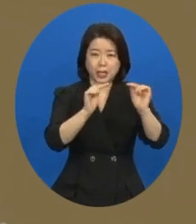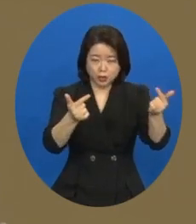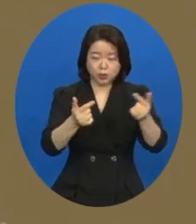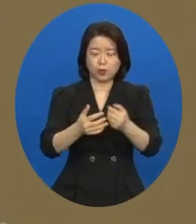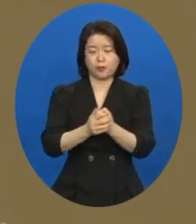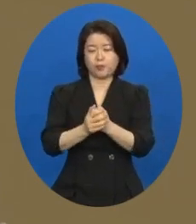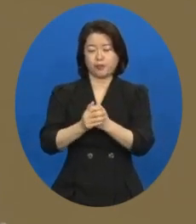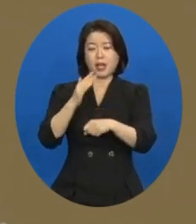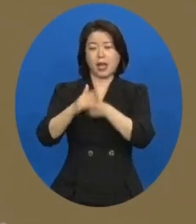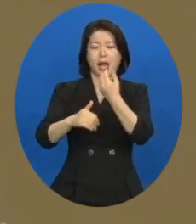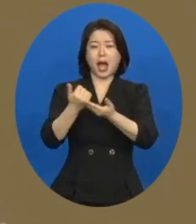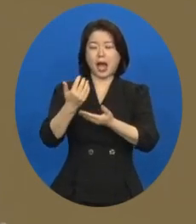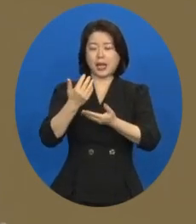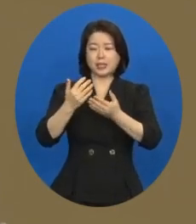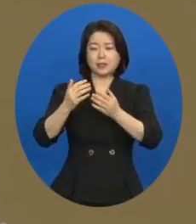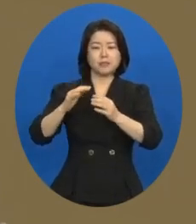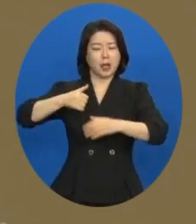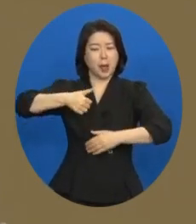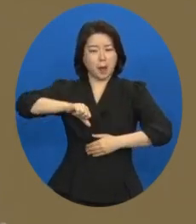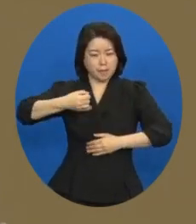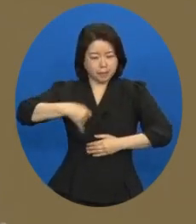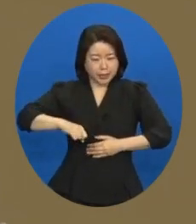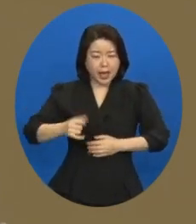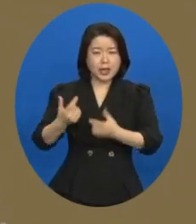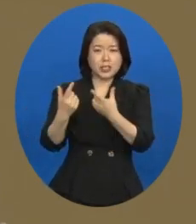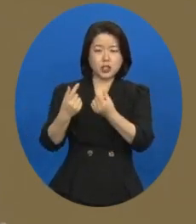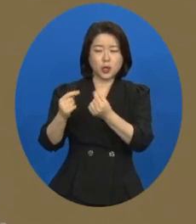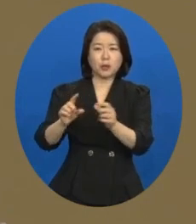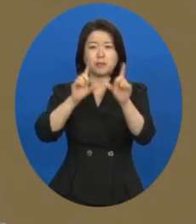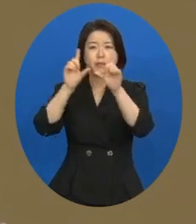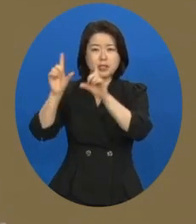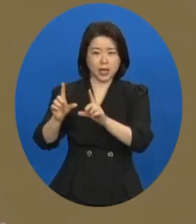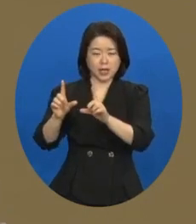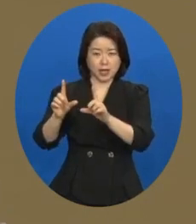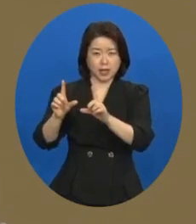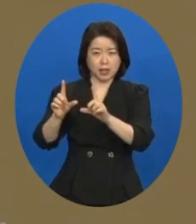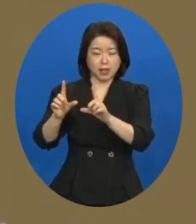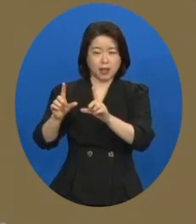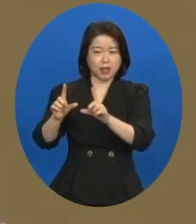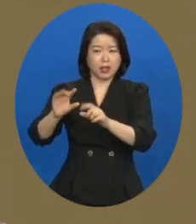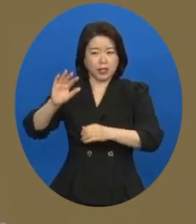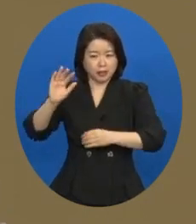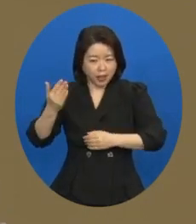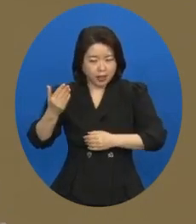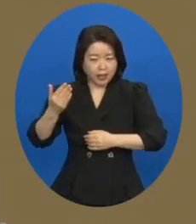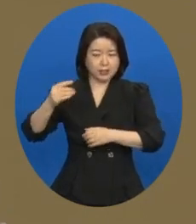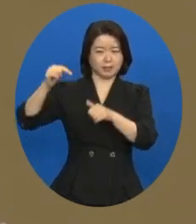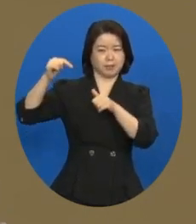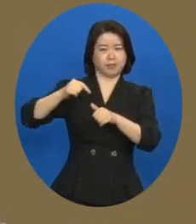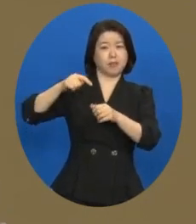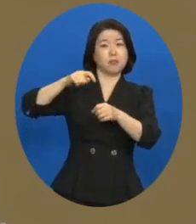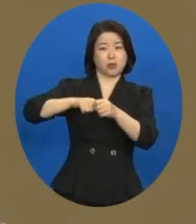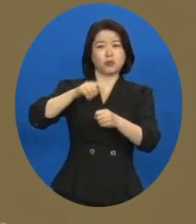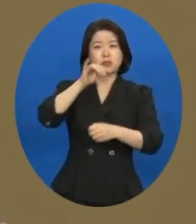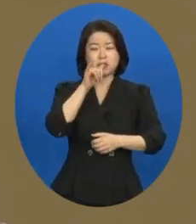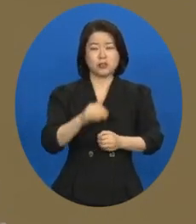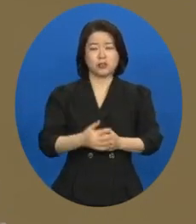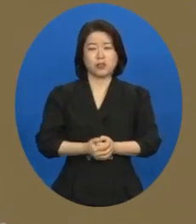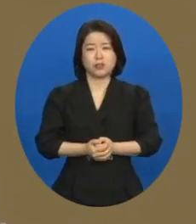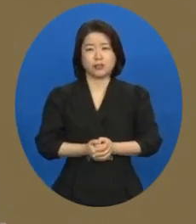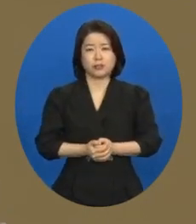하나님의 백성답게 사는 그런 백성이 되라고 하는 교훈이 담겨져 있는